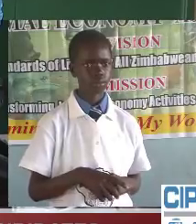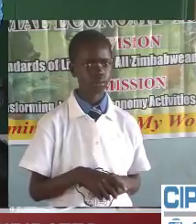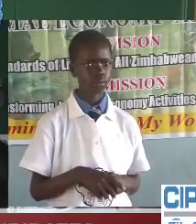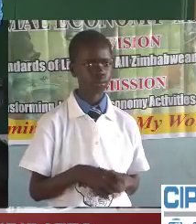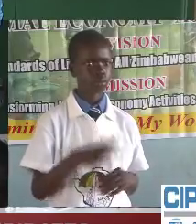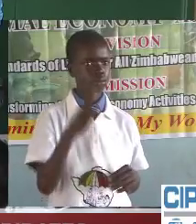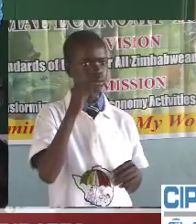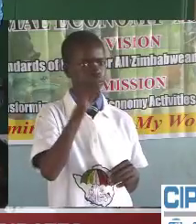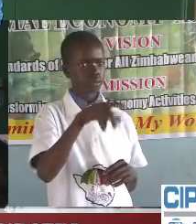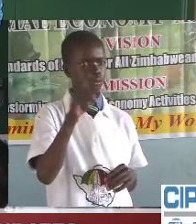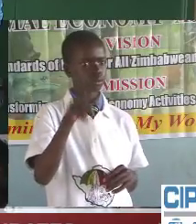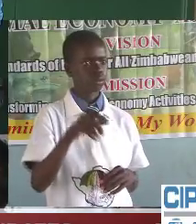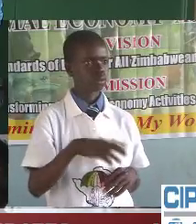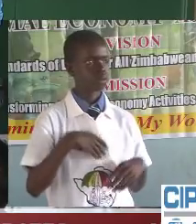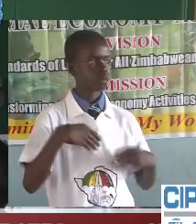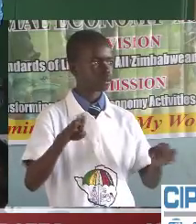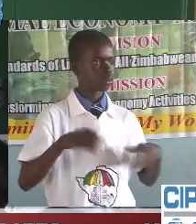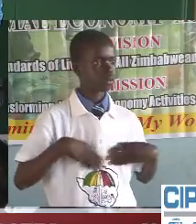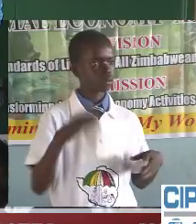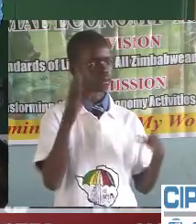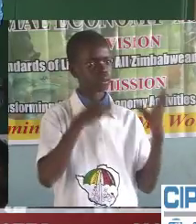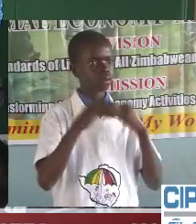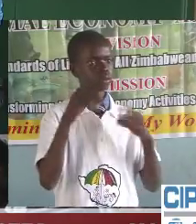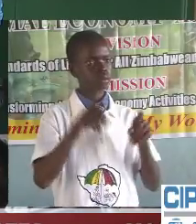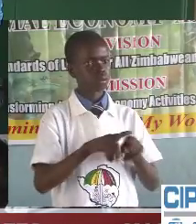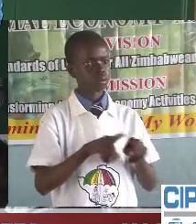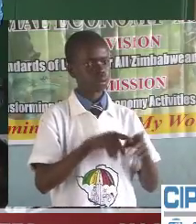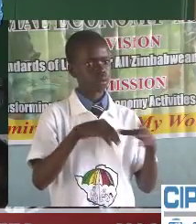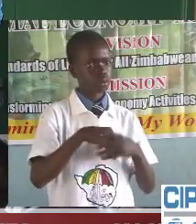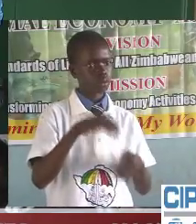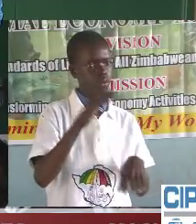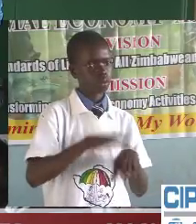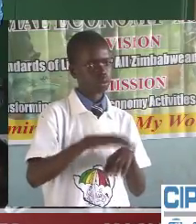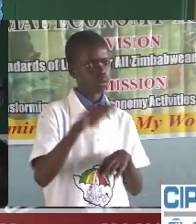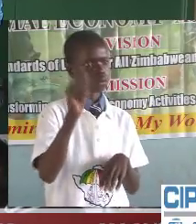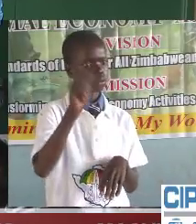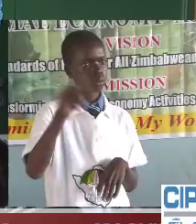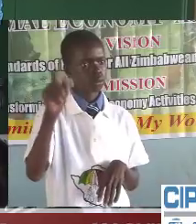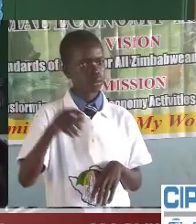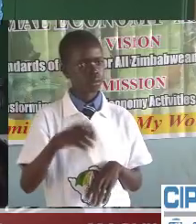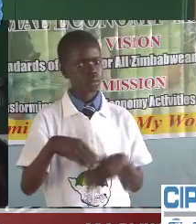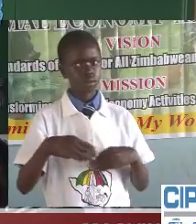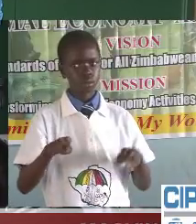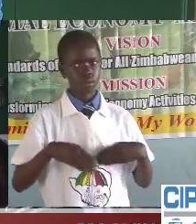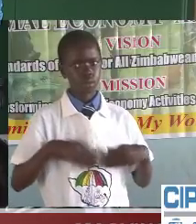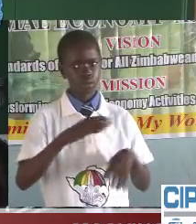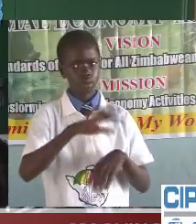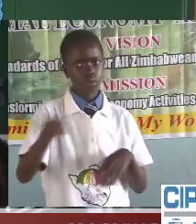imi panapa muchitaura nesu sevanhu vari kuda rutsigiro kwatiri kuinformal sector